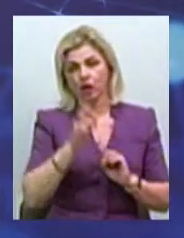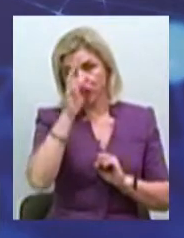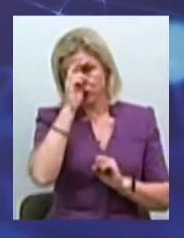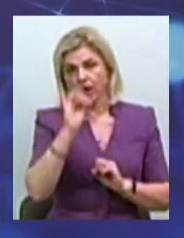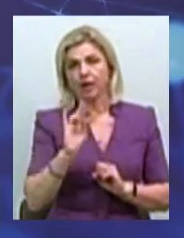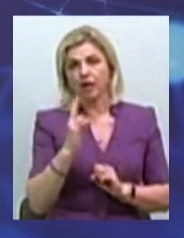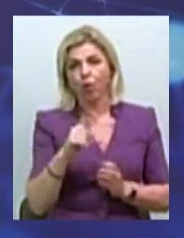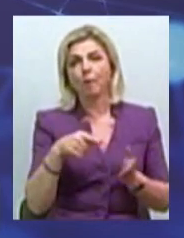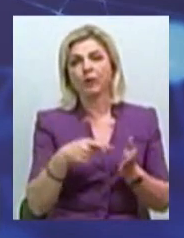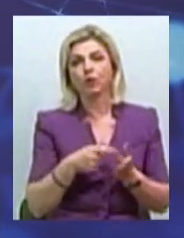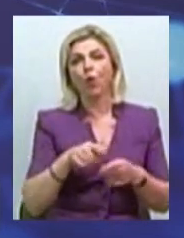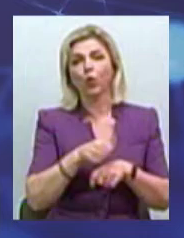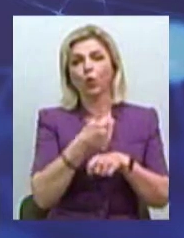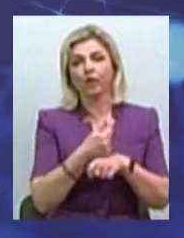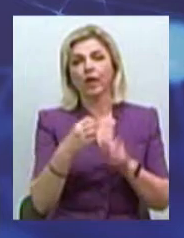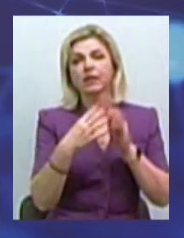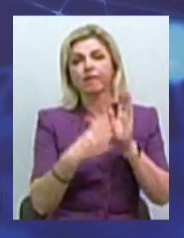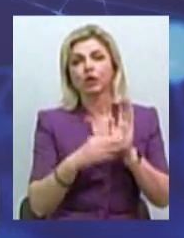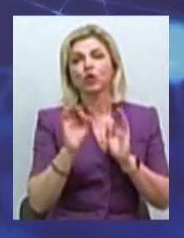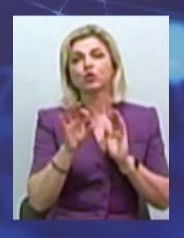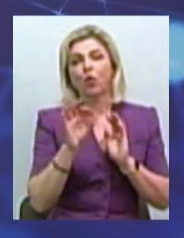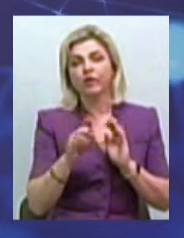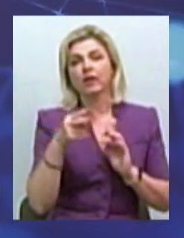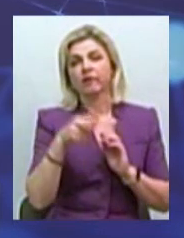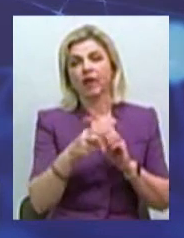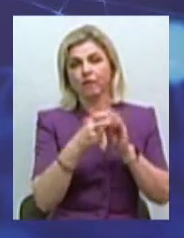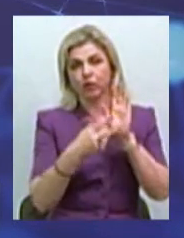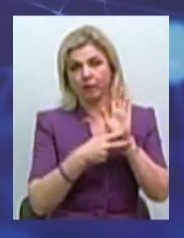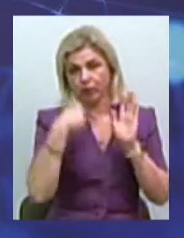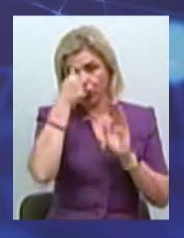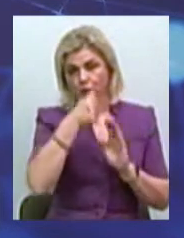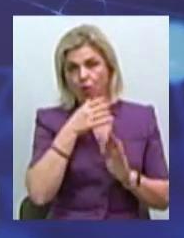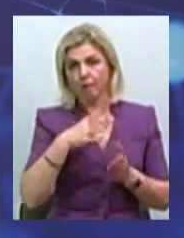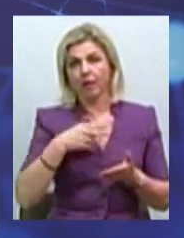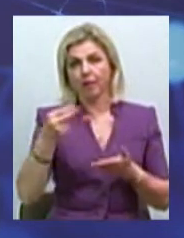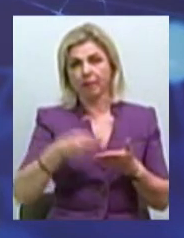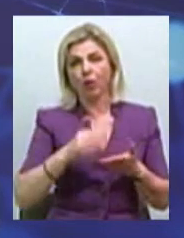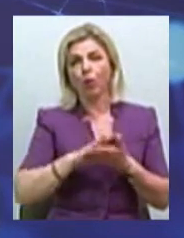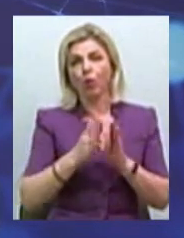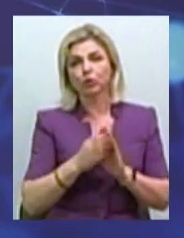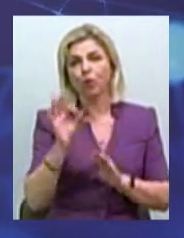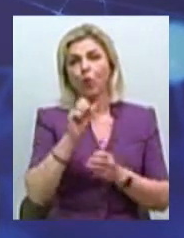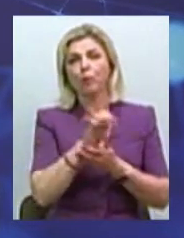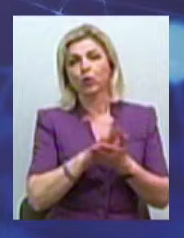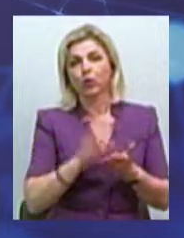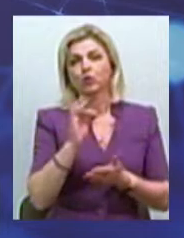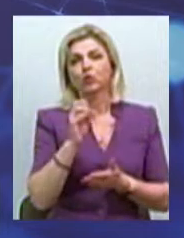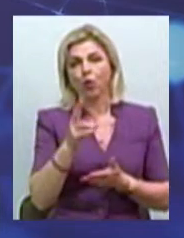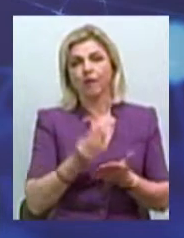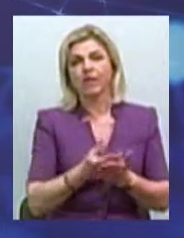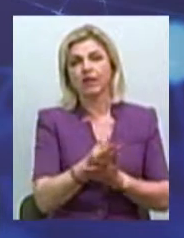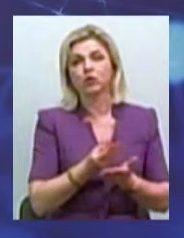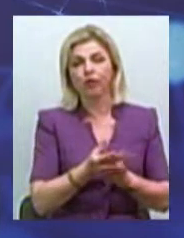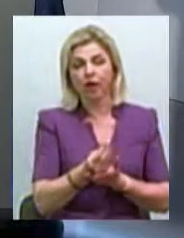Миколаївського міського голови 19 жовтня 2018 року було підписано угоду щодо продовження строків